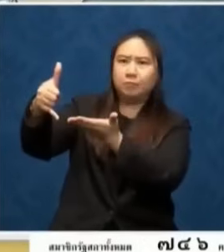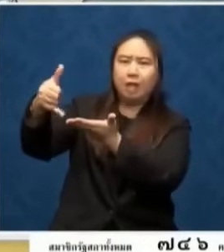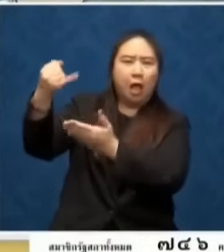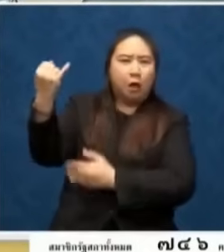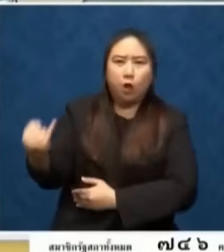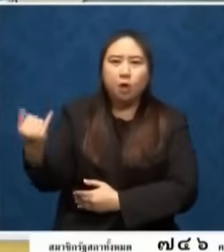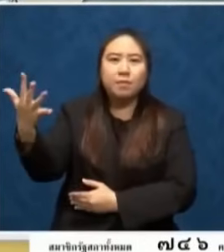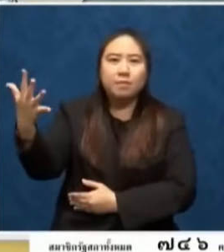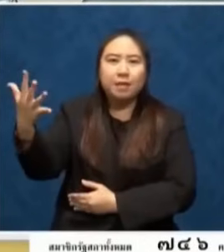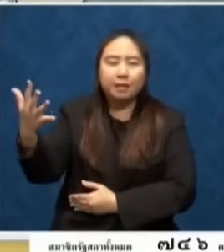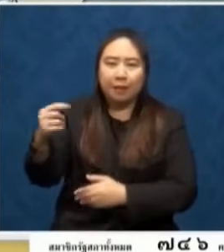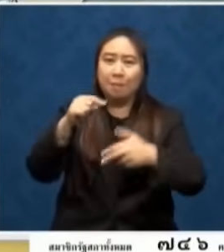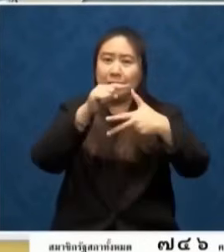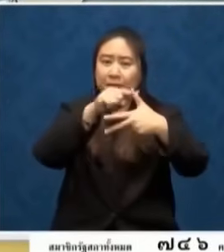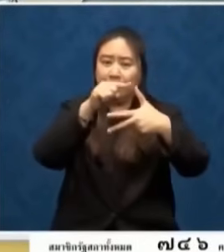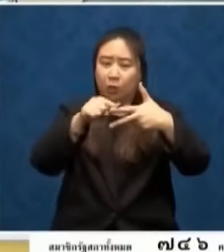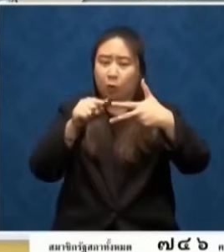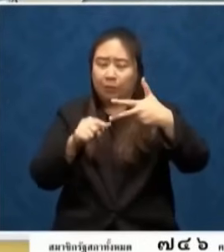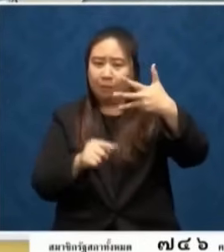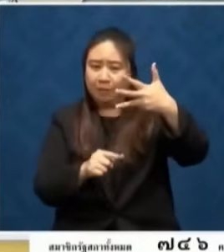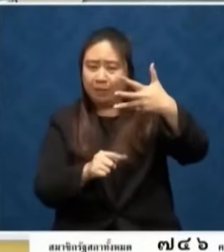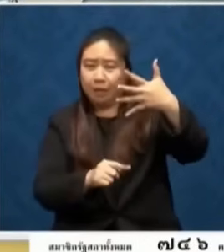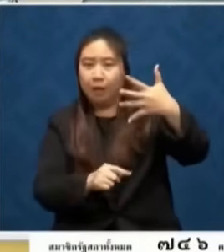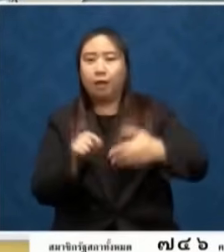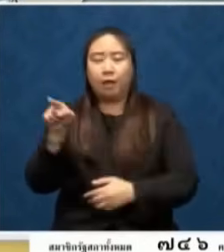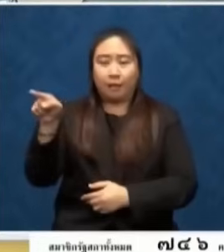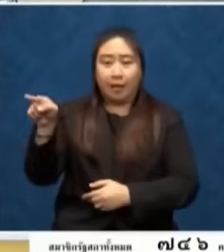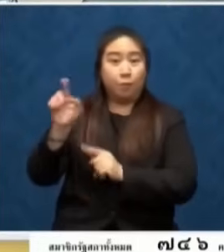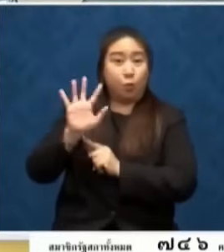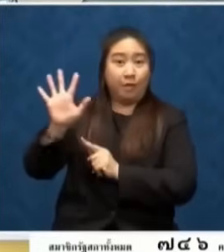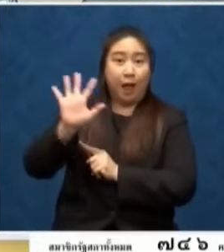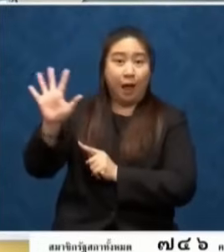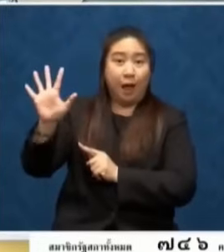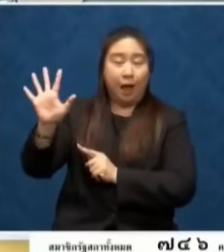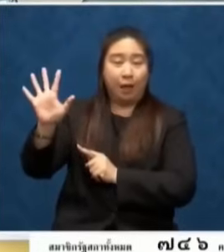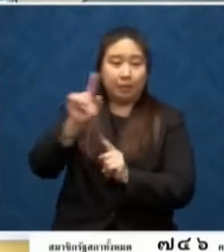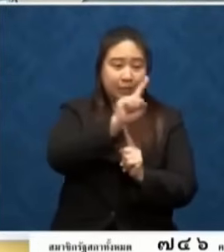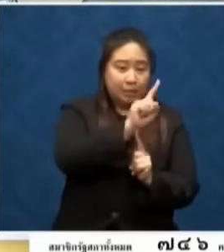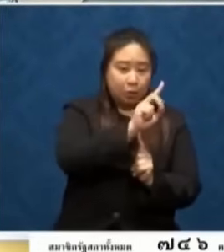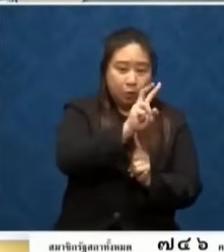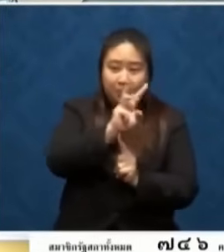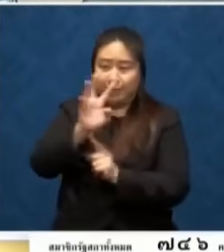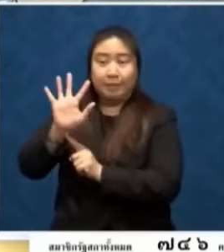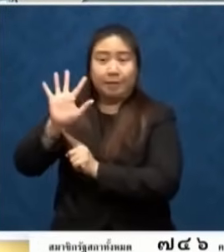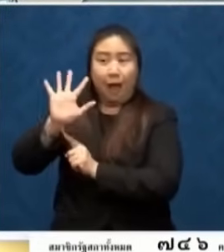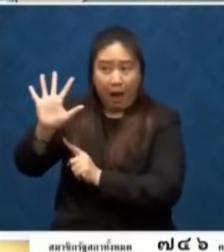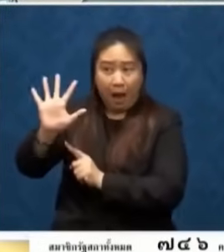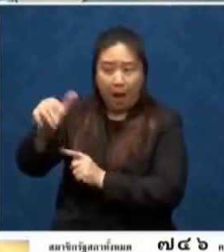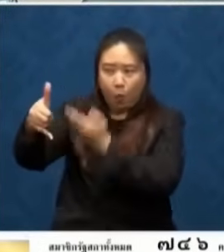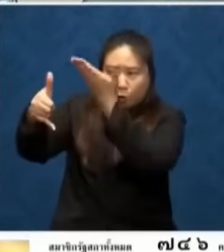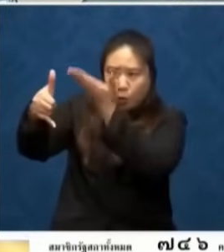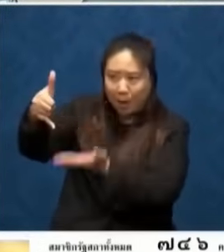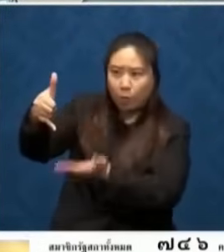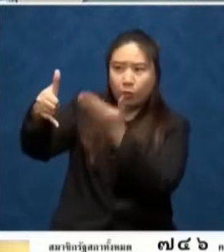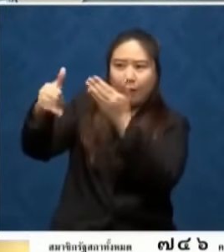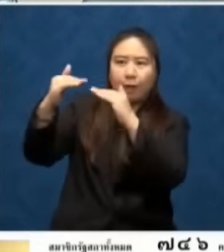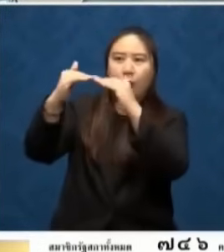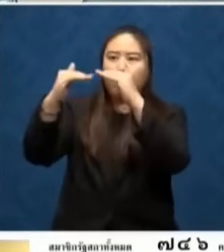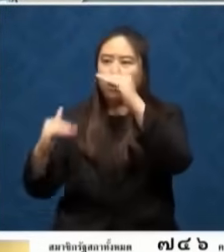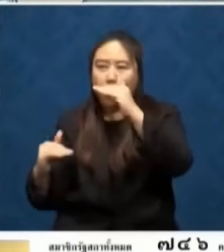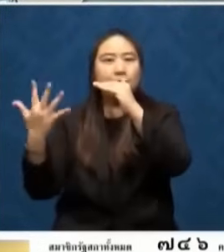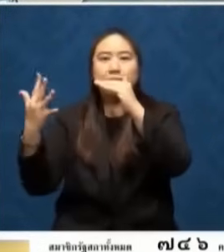คนที่2คนที่3คนที่4ท่านเป็นคนที่5คุณสมบัติของท่านไม่ด้อยกว่าคนอื่นเลย